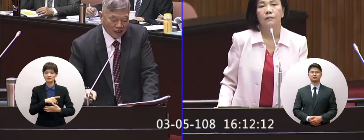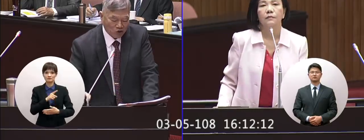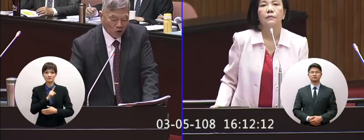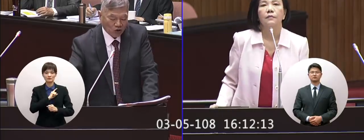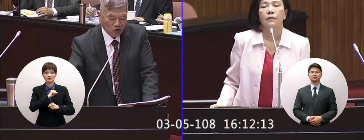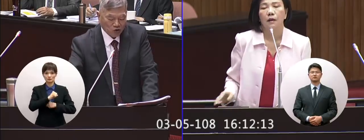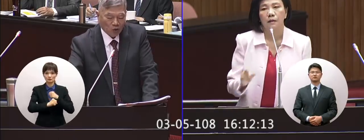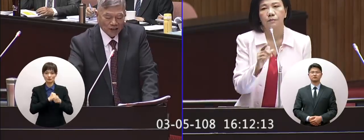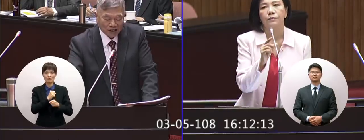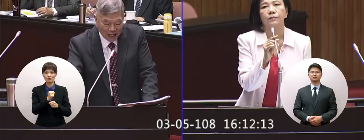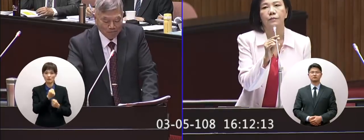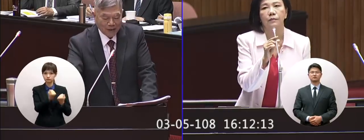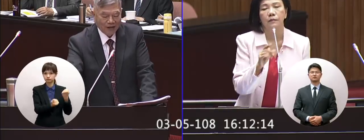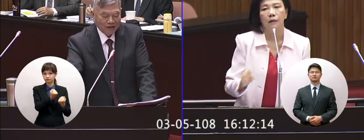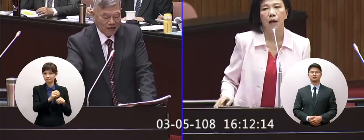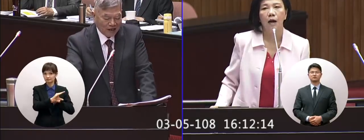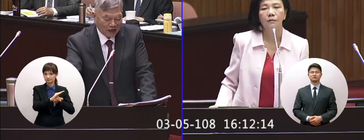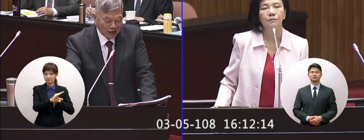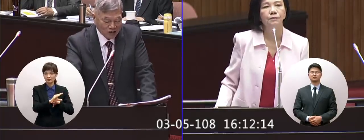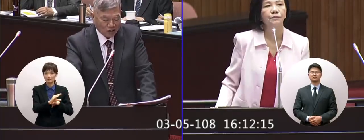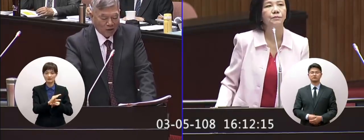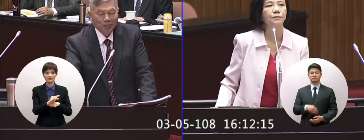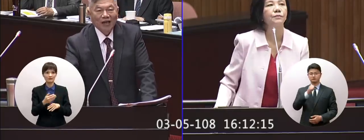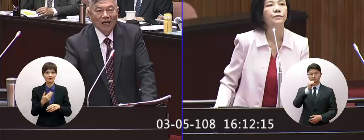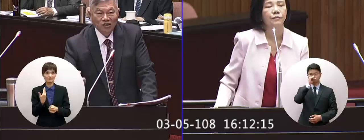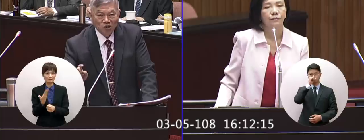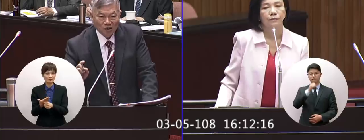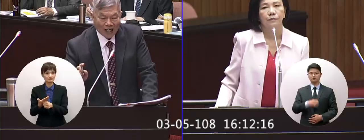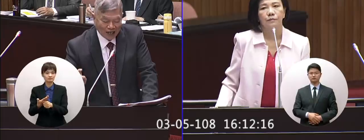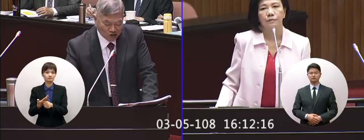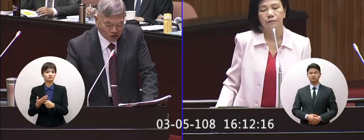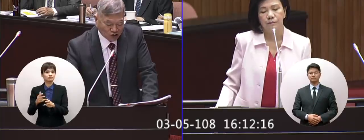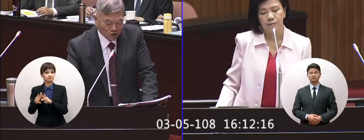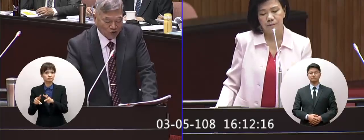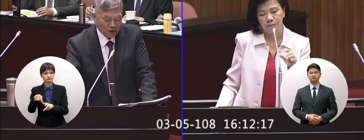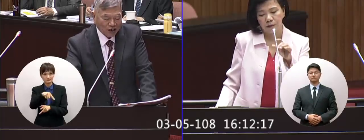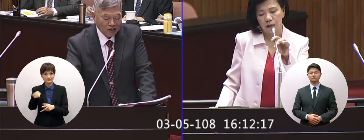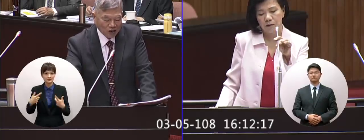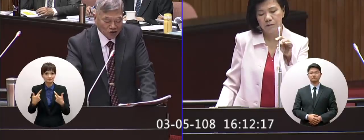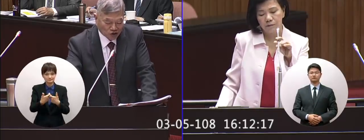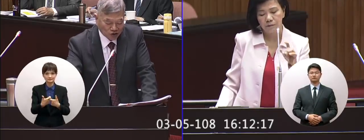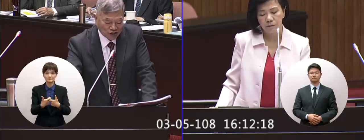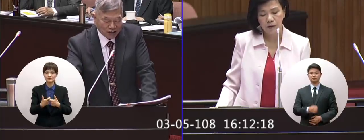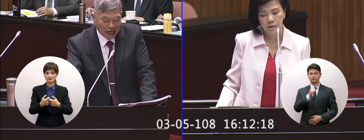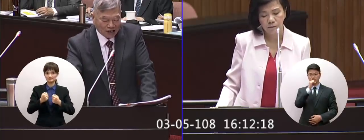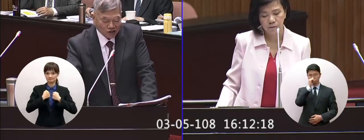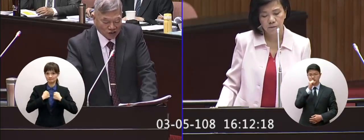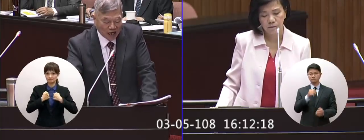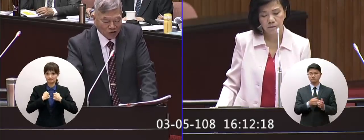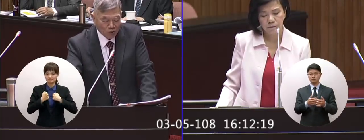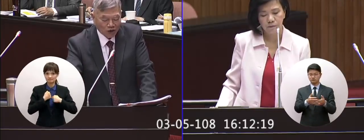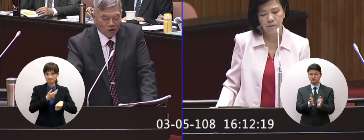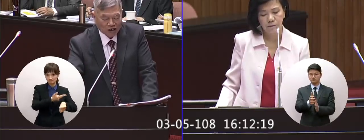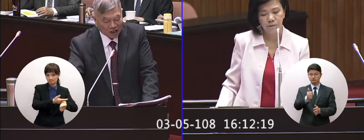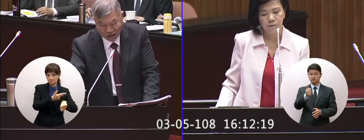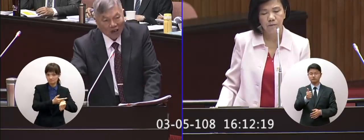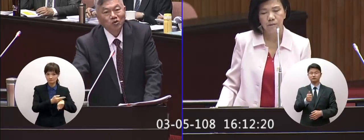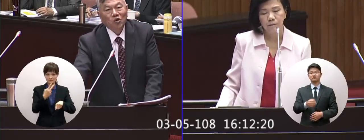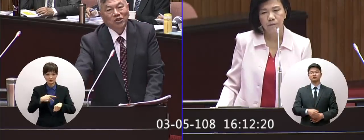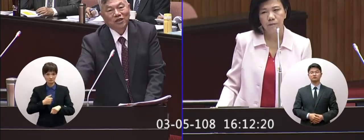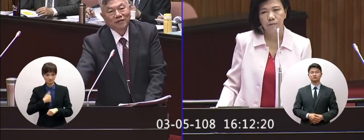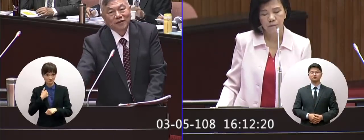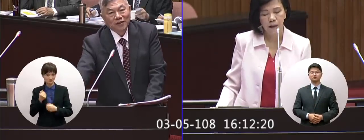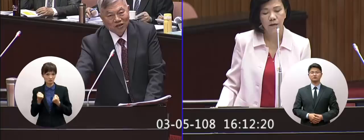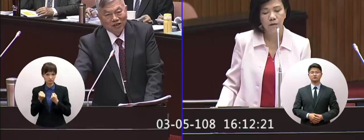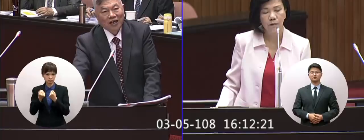者来做所谓的练兵。 好， 那练什么兵呢？就是来练技术跟实际上上路以后的可